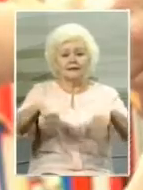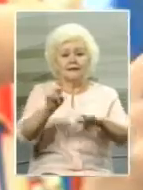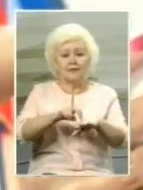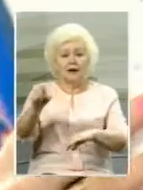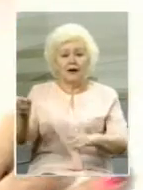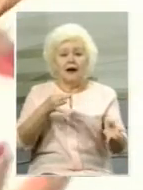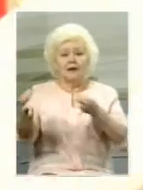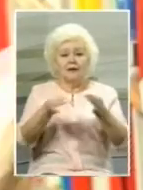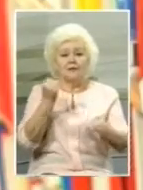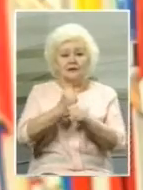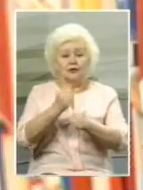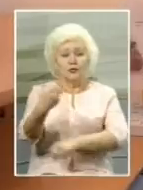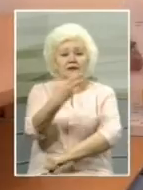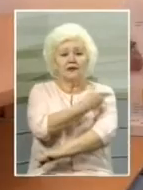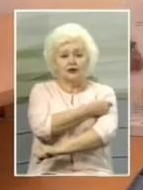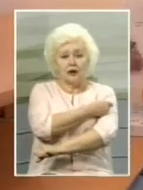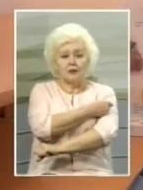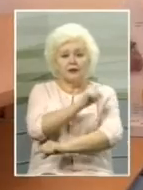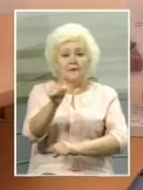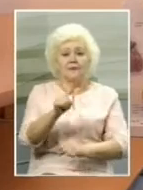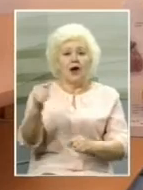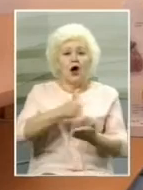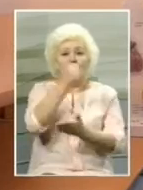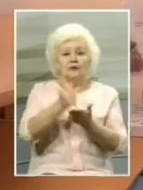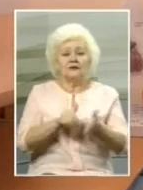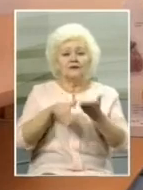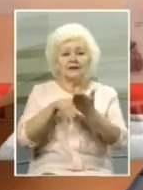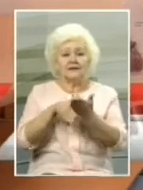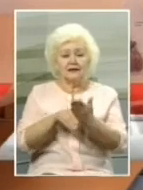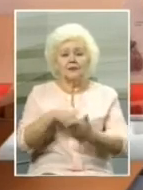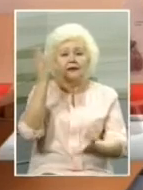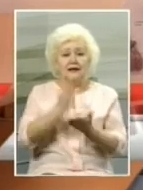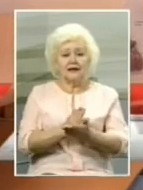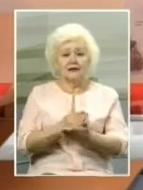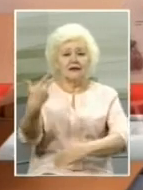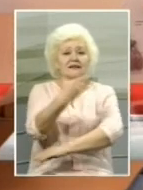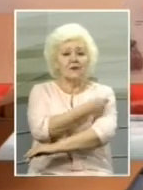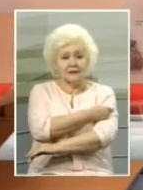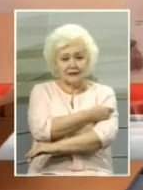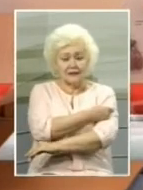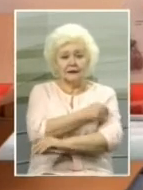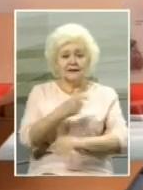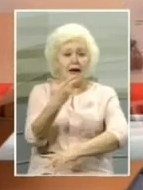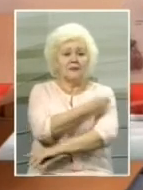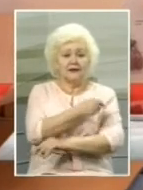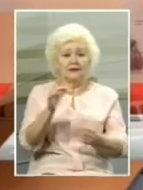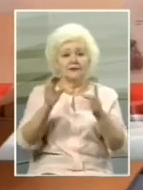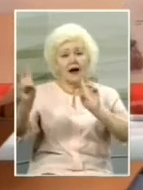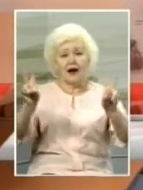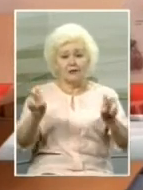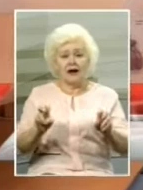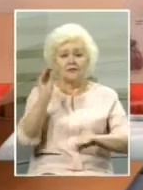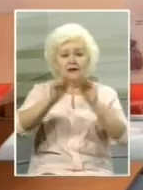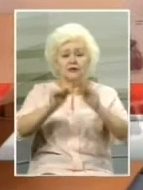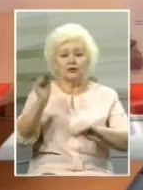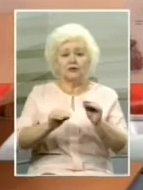лікар радить зробити щеплення. Основним средством профілактики грипу є вакцинація. Прививка, як правило,